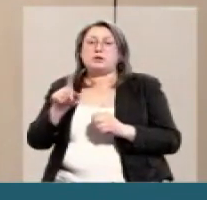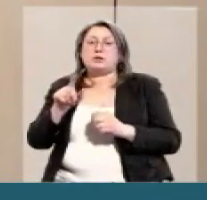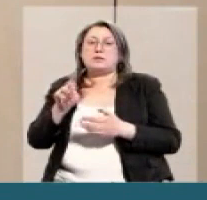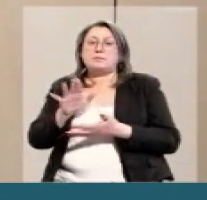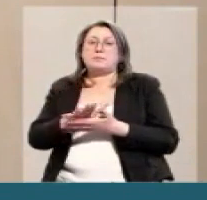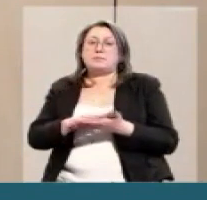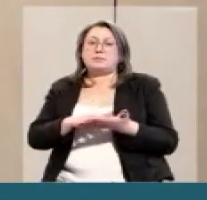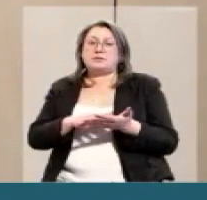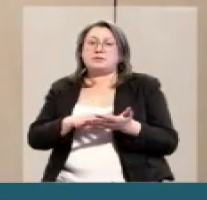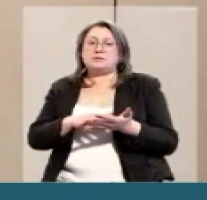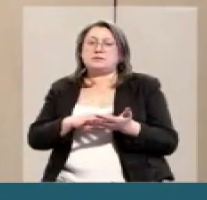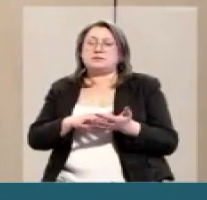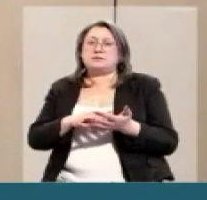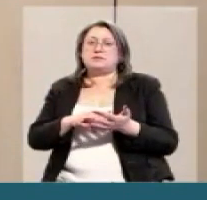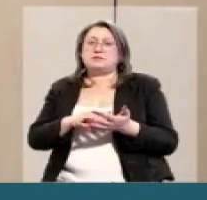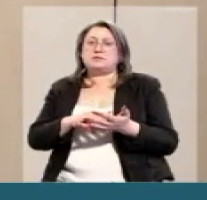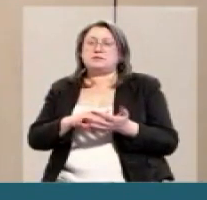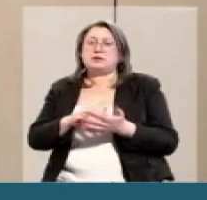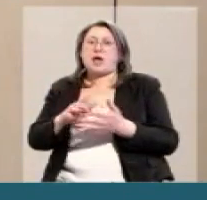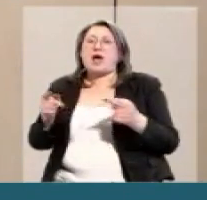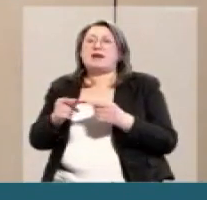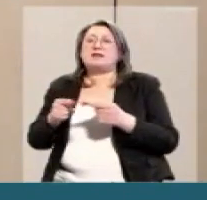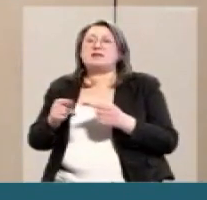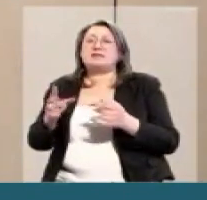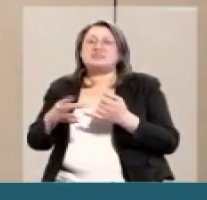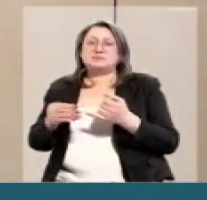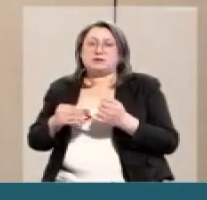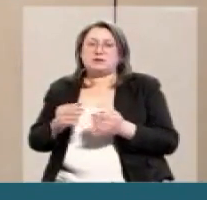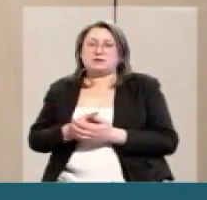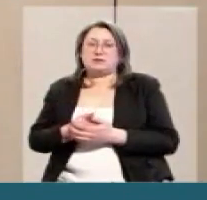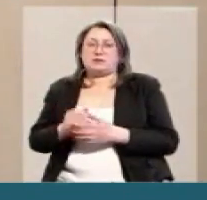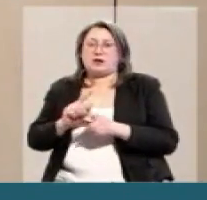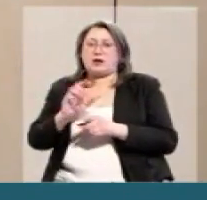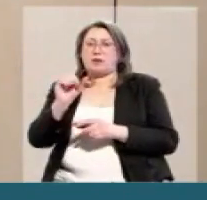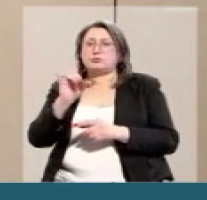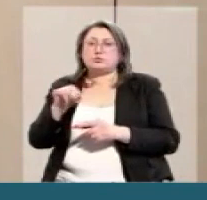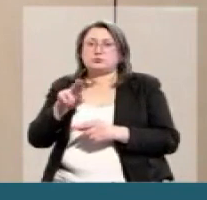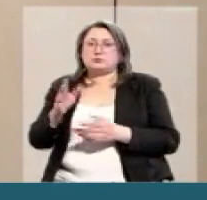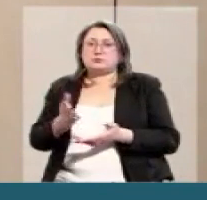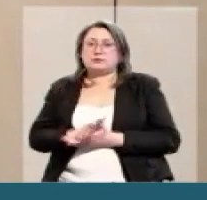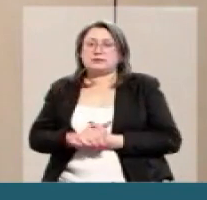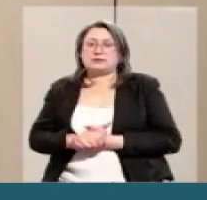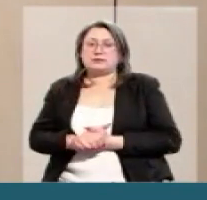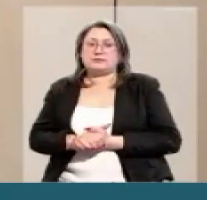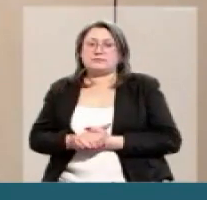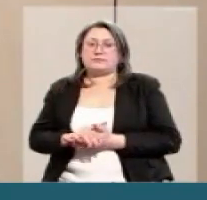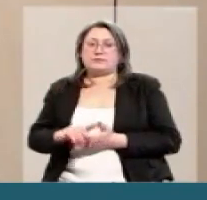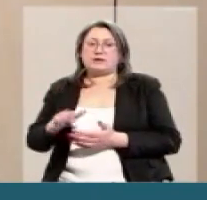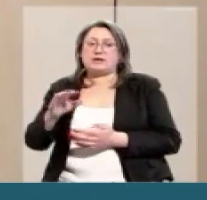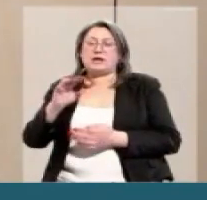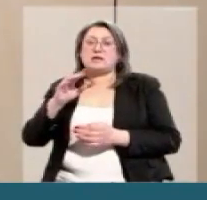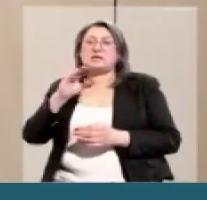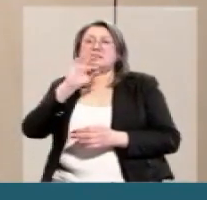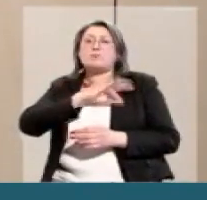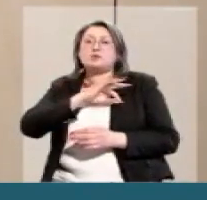продлевалась аренда земли. Вот как бы такая была абсурдная ситуация, как бы. Вот. Освоение участка